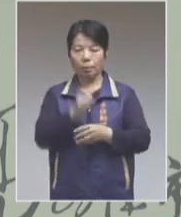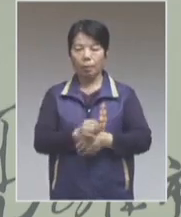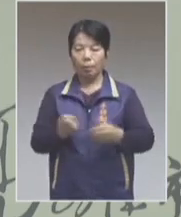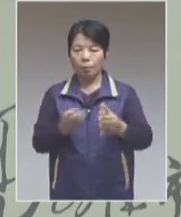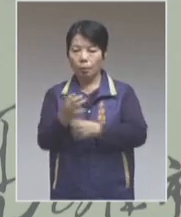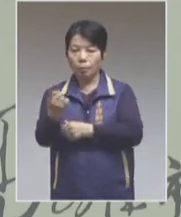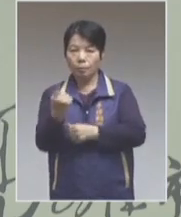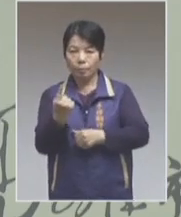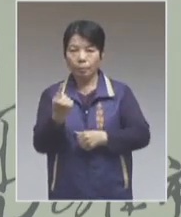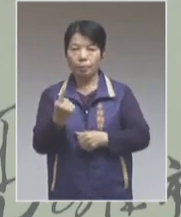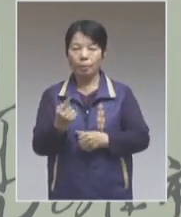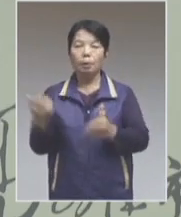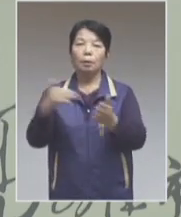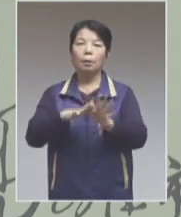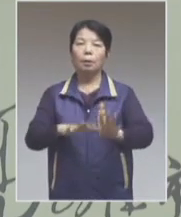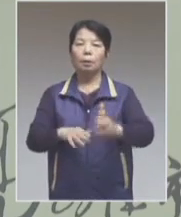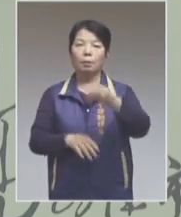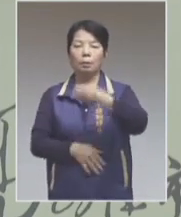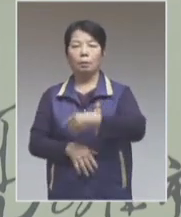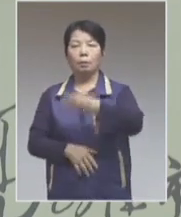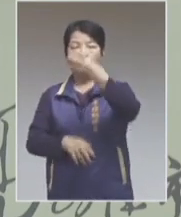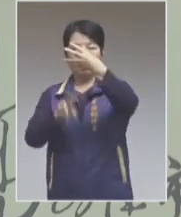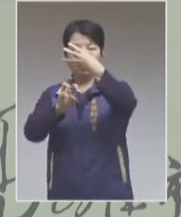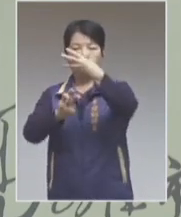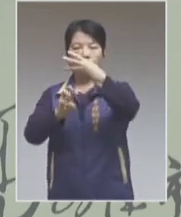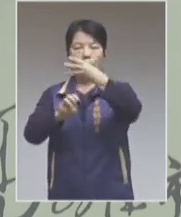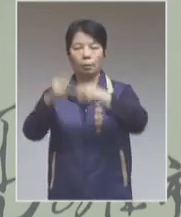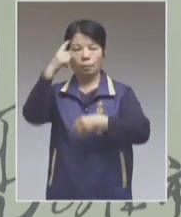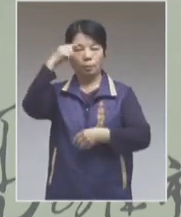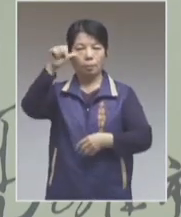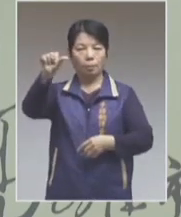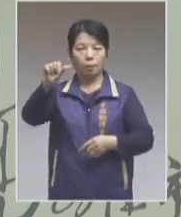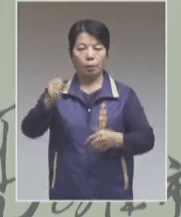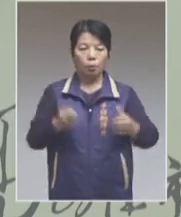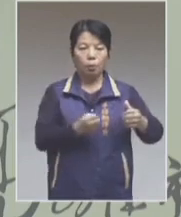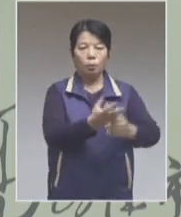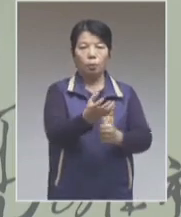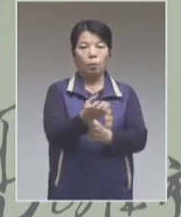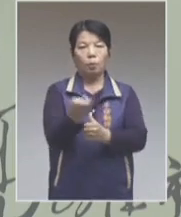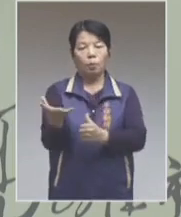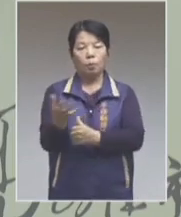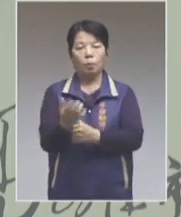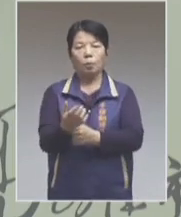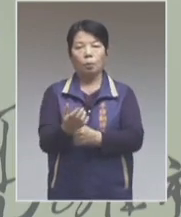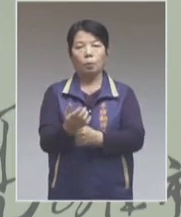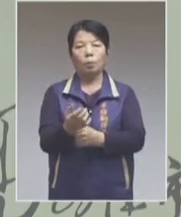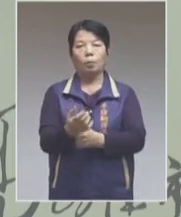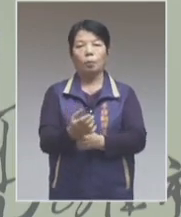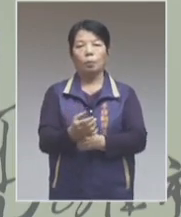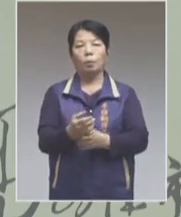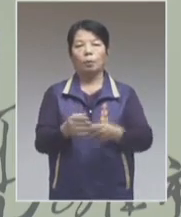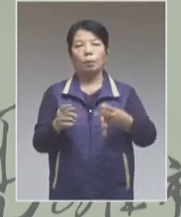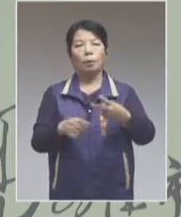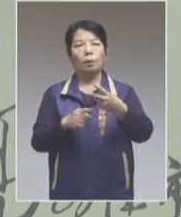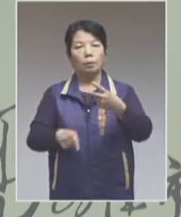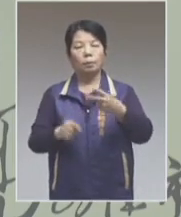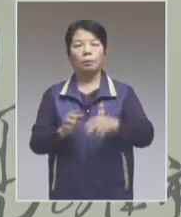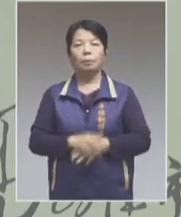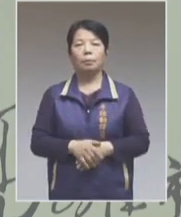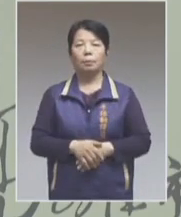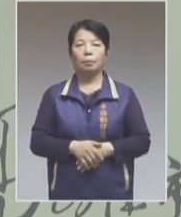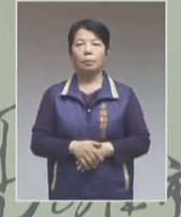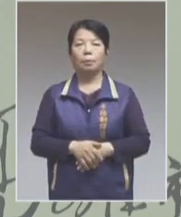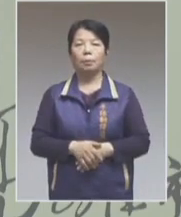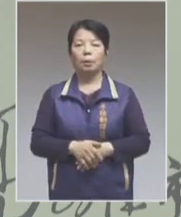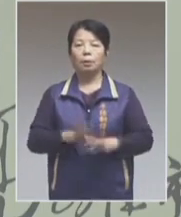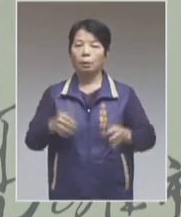源啊，到30号昨天，总共5天就传染了2波，哦，就他的同住家人也受感染，所以